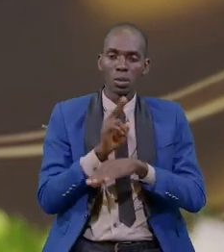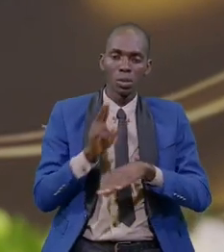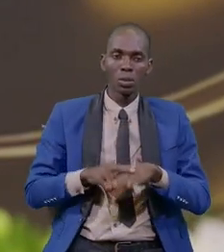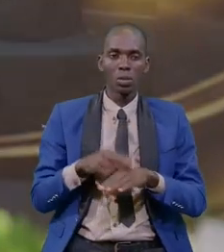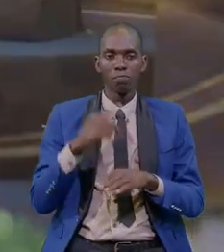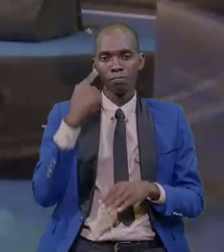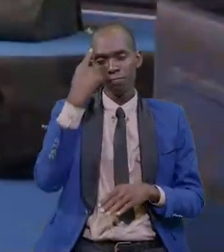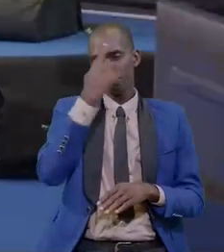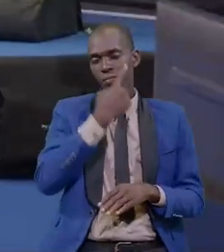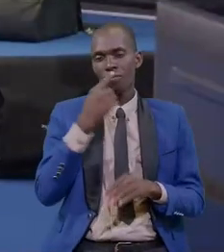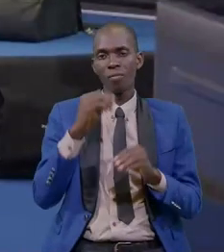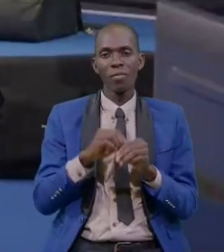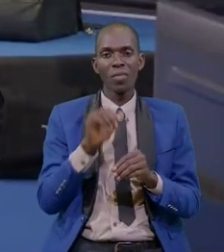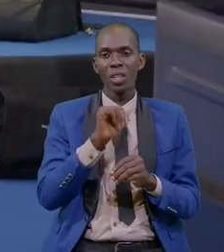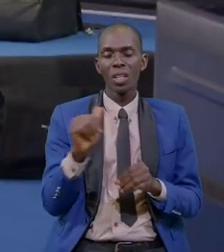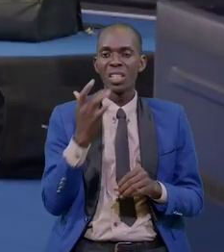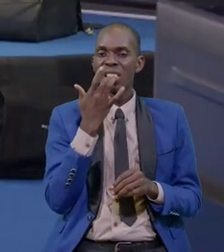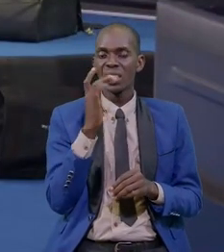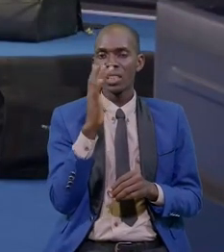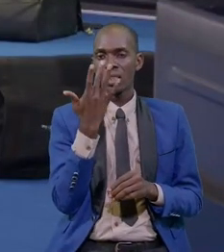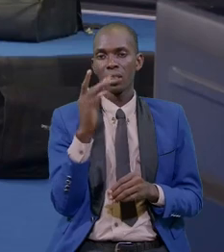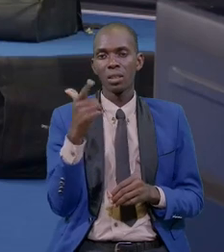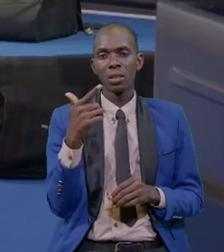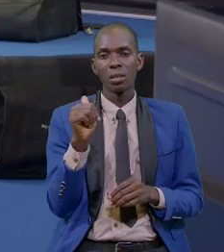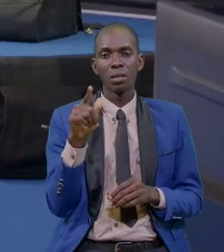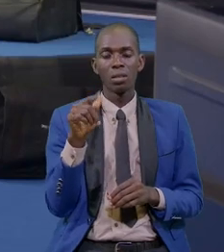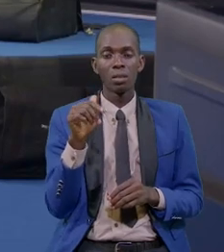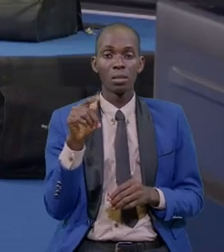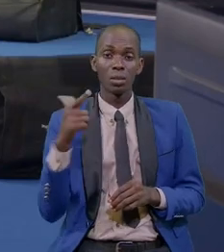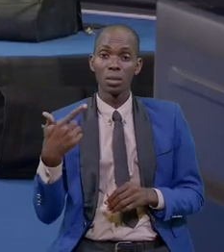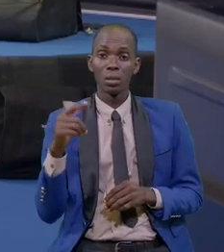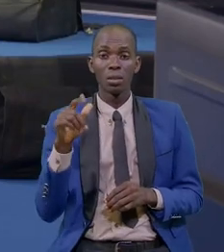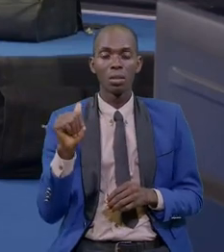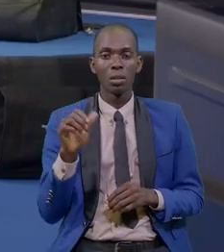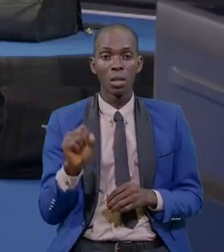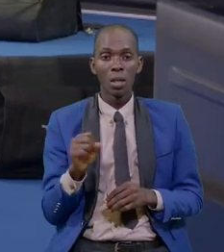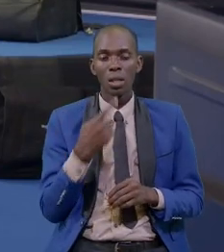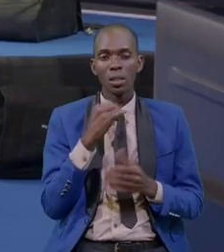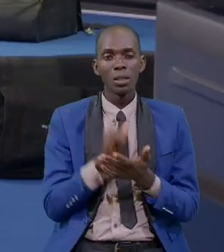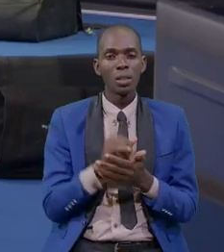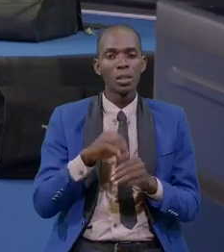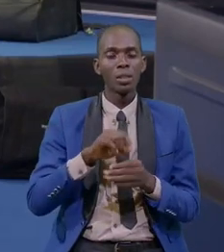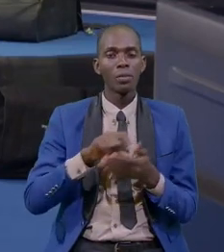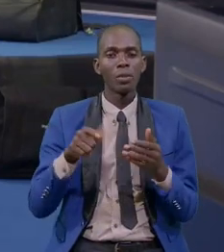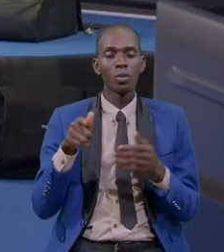naturel. Et le verset 24, et qui, après s'être regardé,